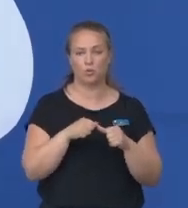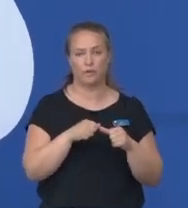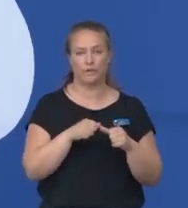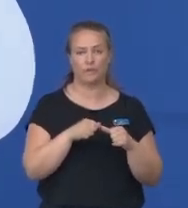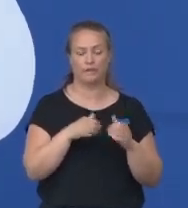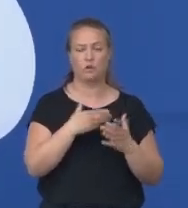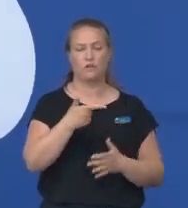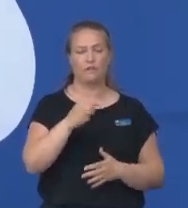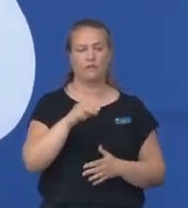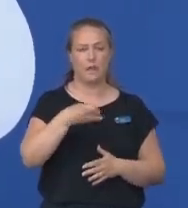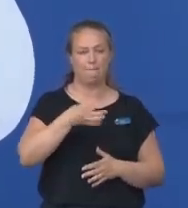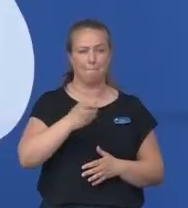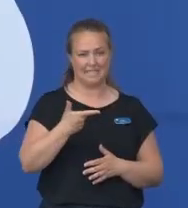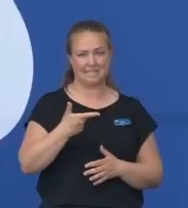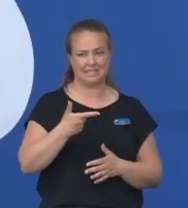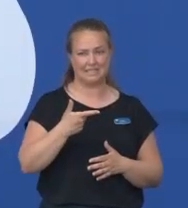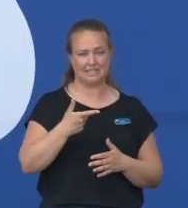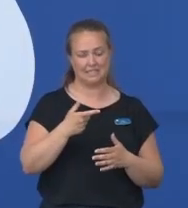Tempest Security, varmt välkommen upp.